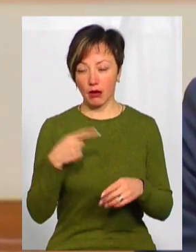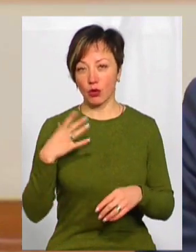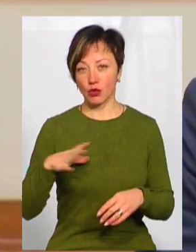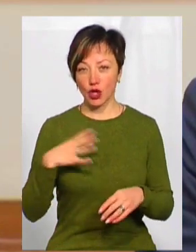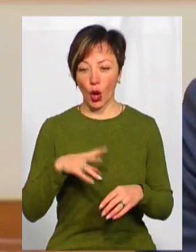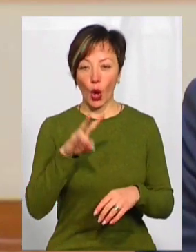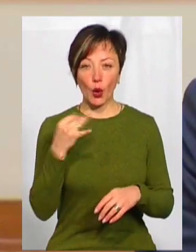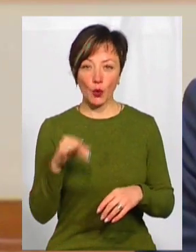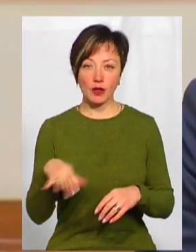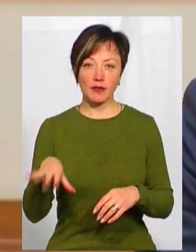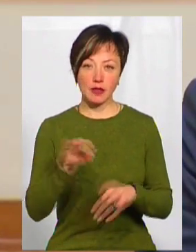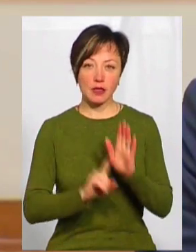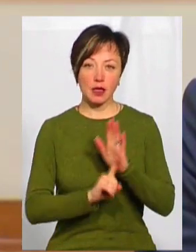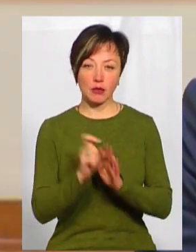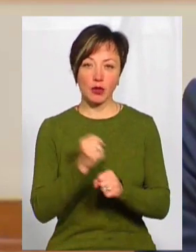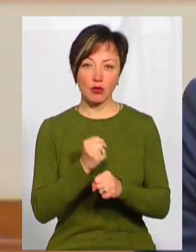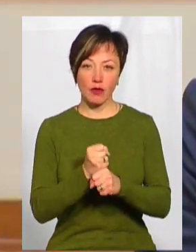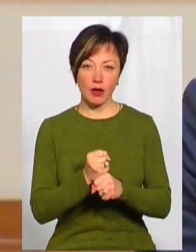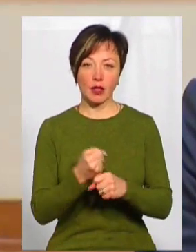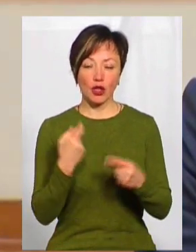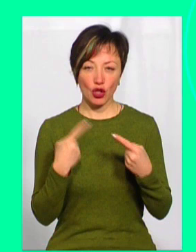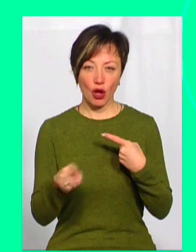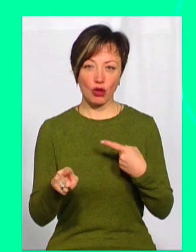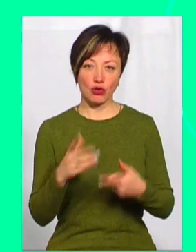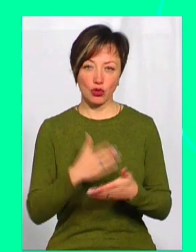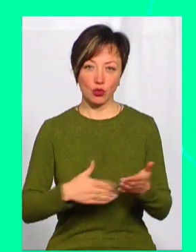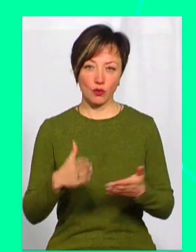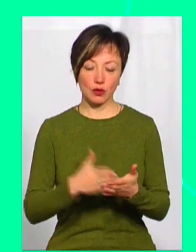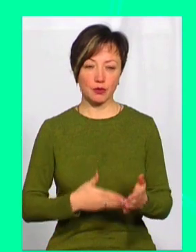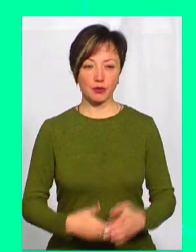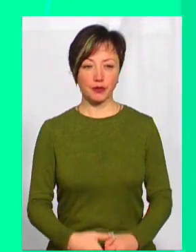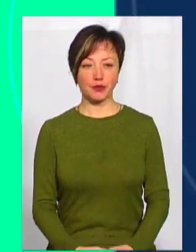в лютому система працюватиме вже принципово інакше.